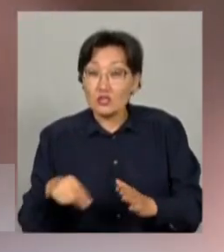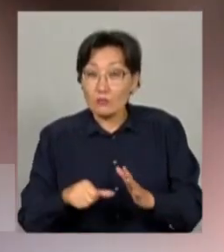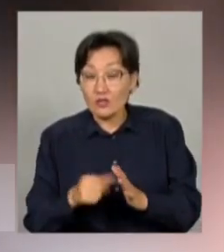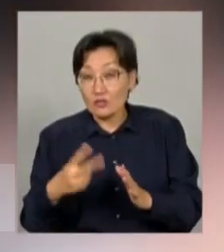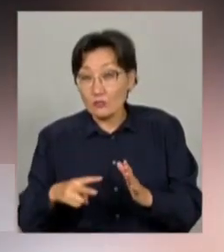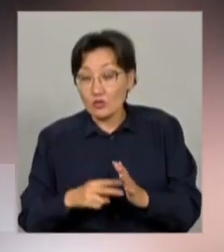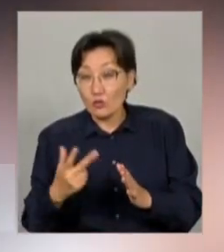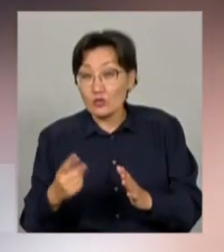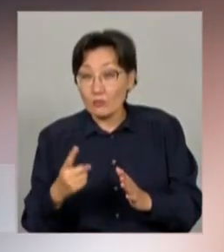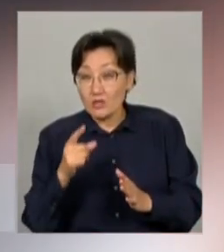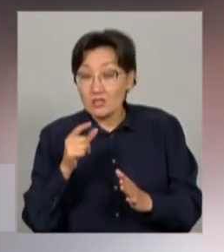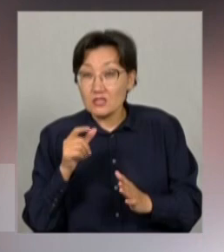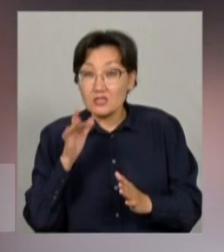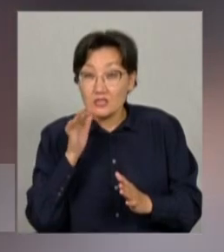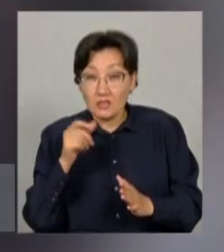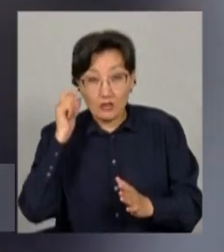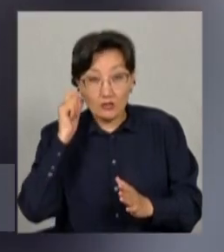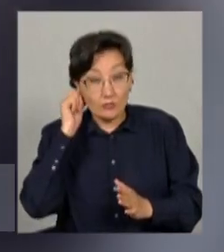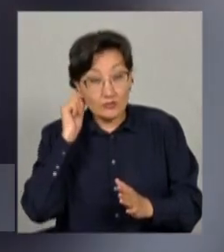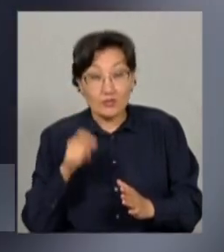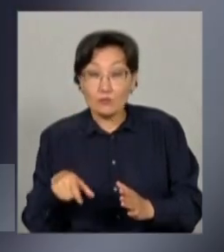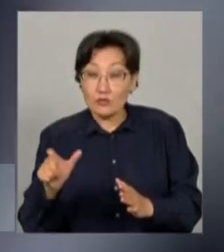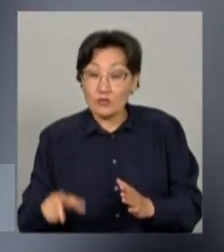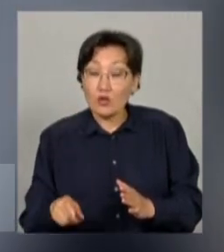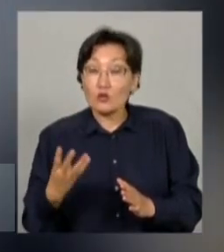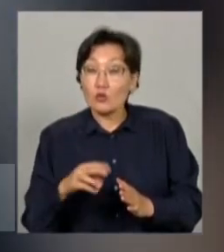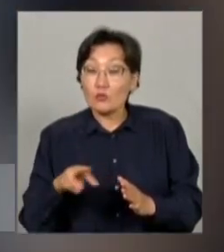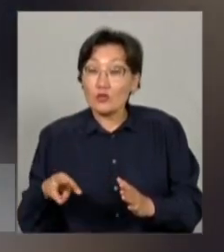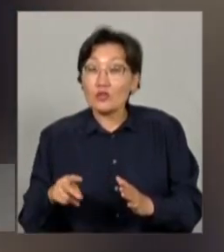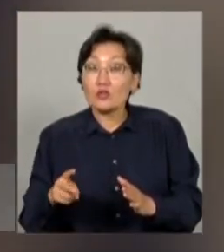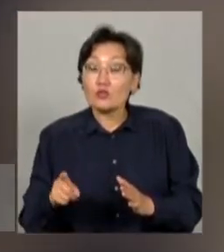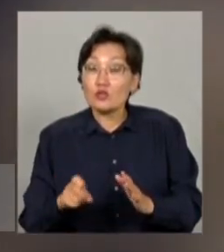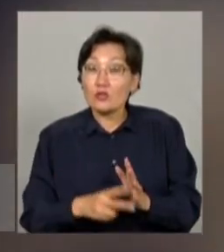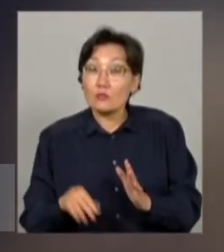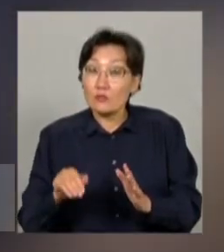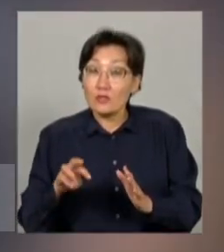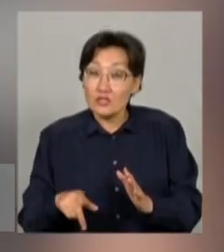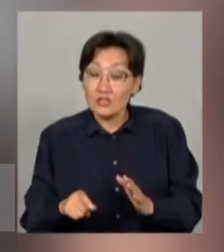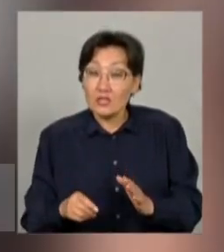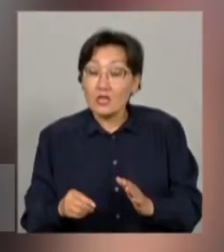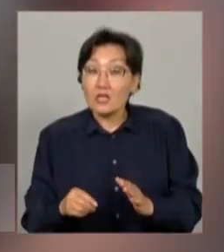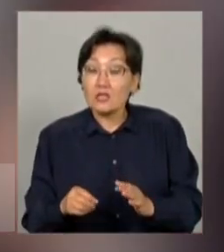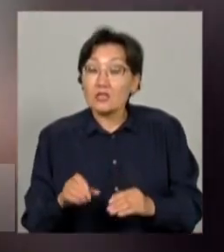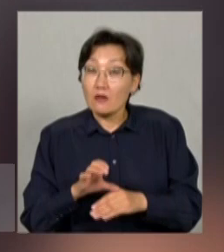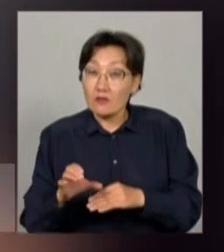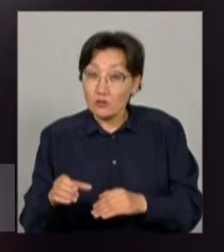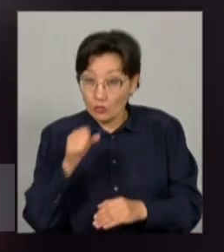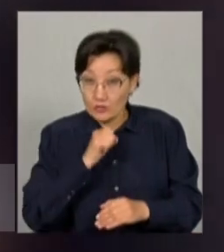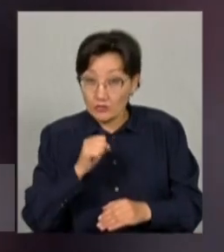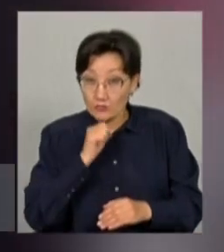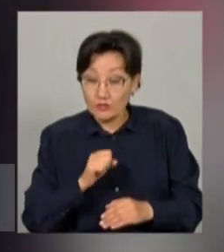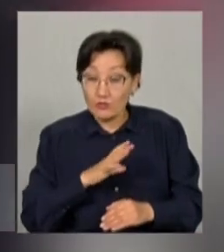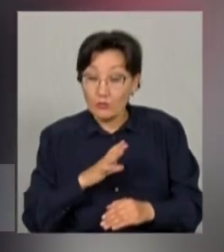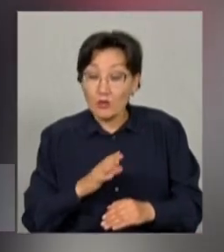жастағы тұрғындар жалпы сомасы 4 миллион 170 мың теңгенің бұйымын қолды қылған. Қазір олардың барлығы қамауда. Сондай ақ